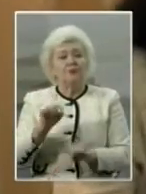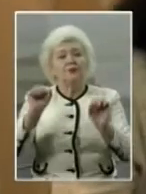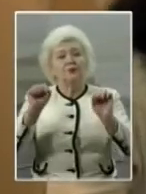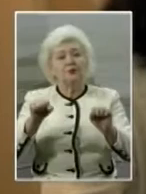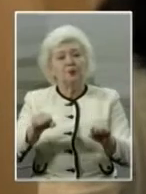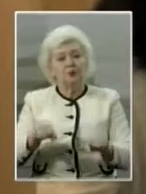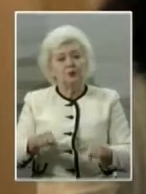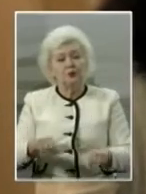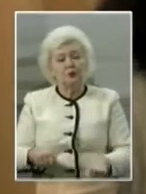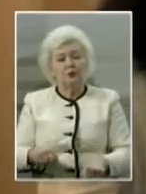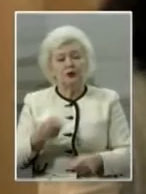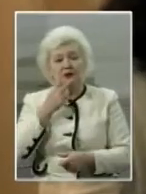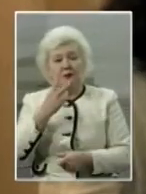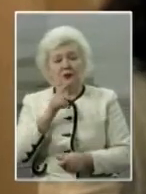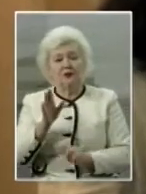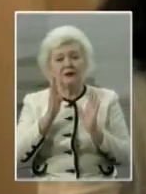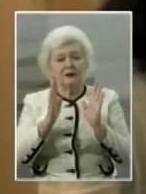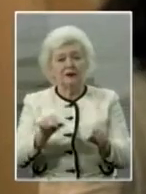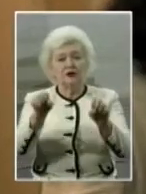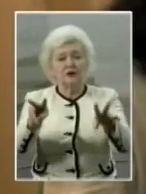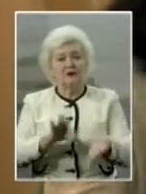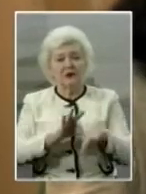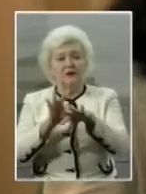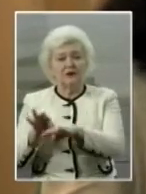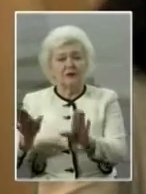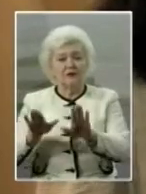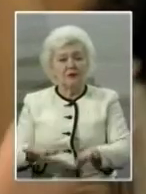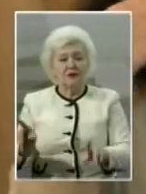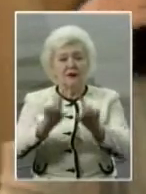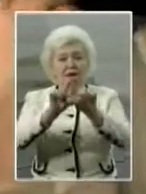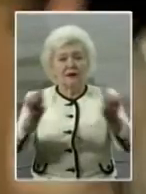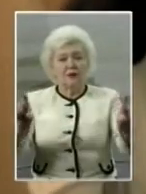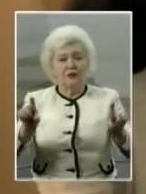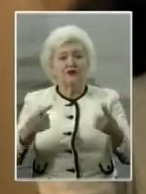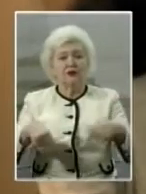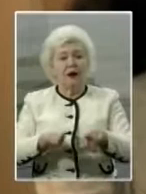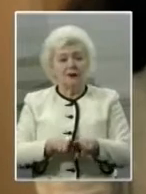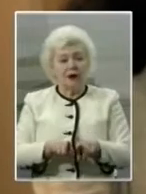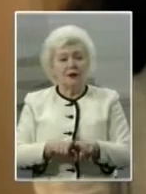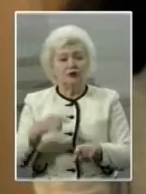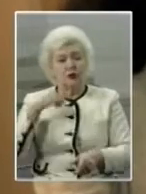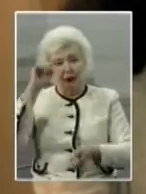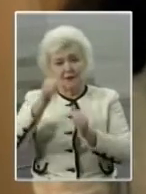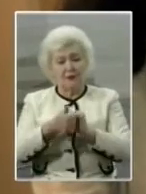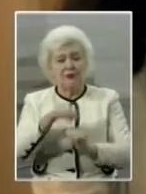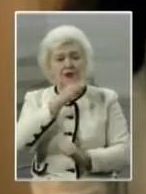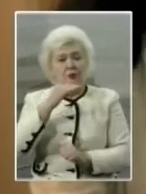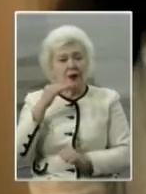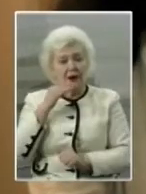Можна палити лише в спеціально відведених місцях, де є табличка. Також я запам'ятала багато про